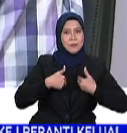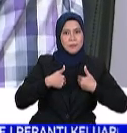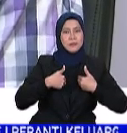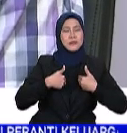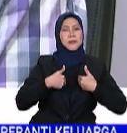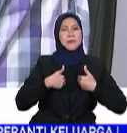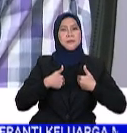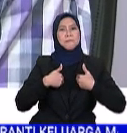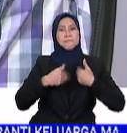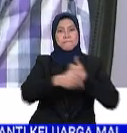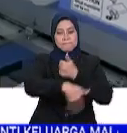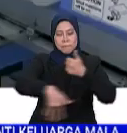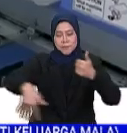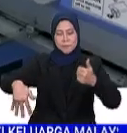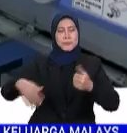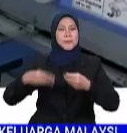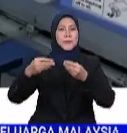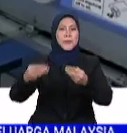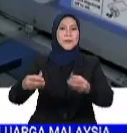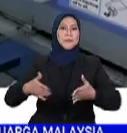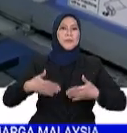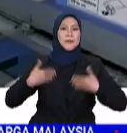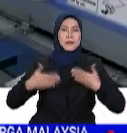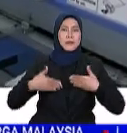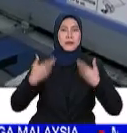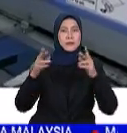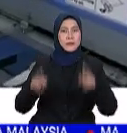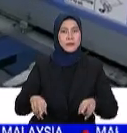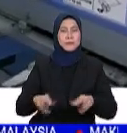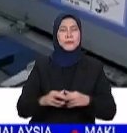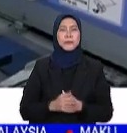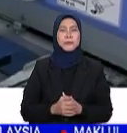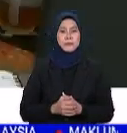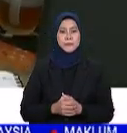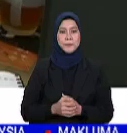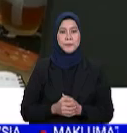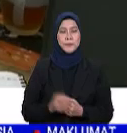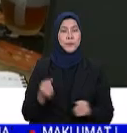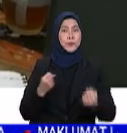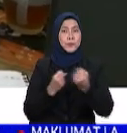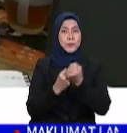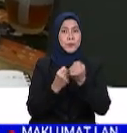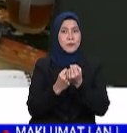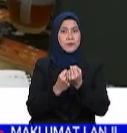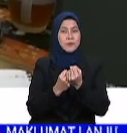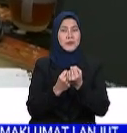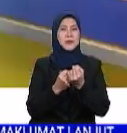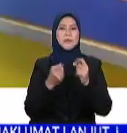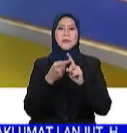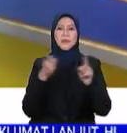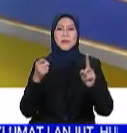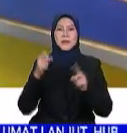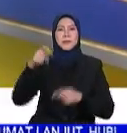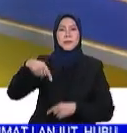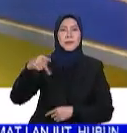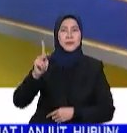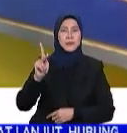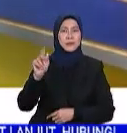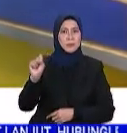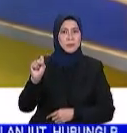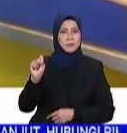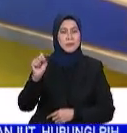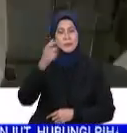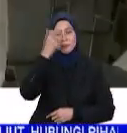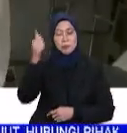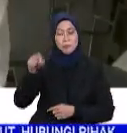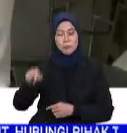rantaian sangat kuat kepada kesejahteraan rakyat. Sumbangan terbesar mungkin akan datangnya daripada sektor-sektor PKS kerana